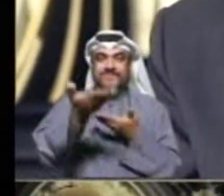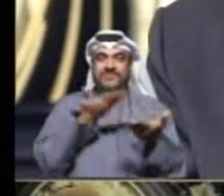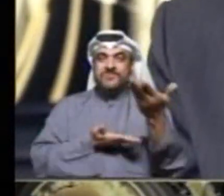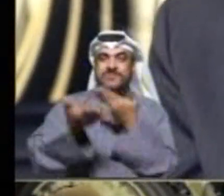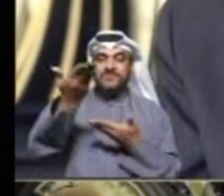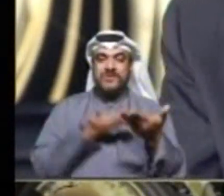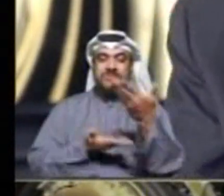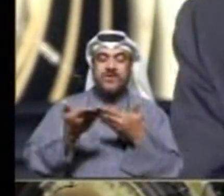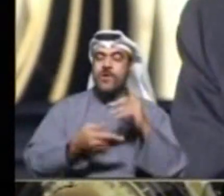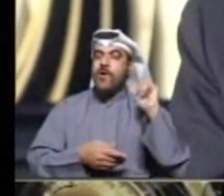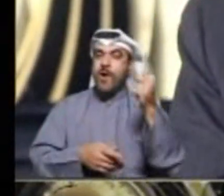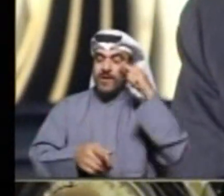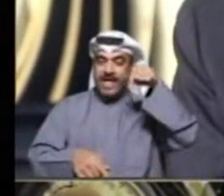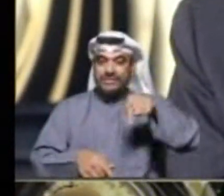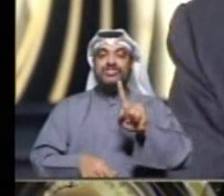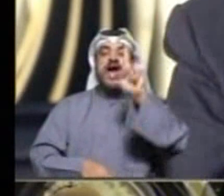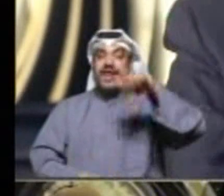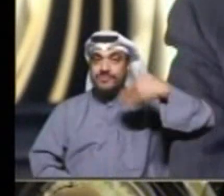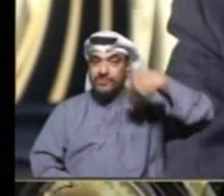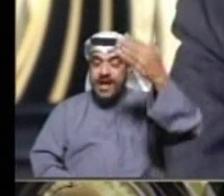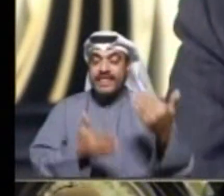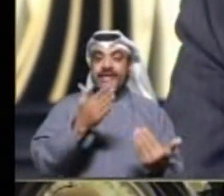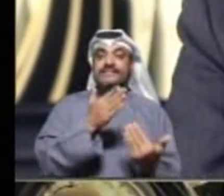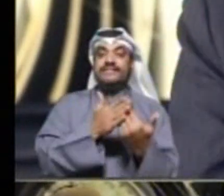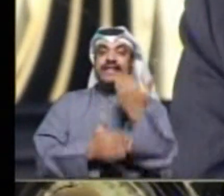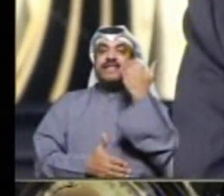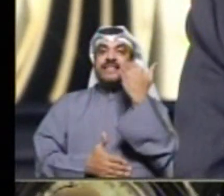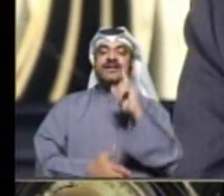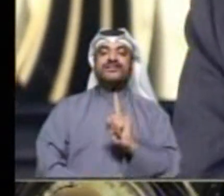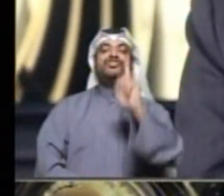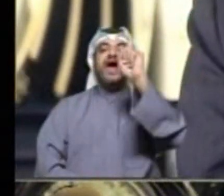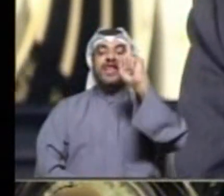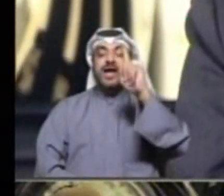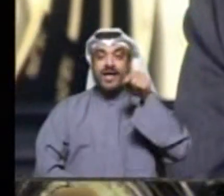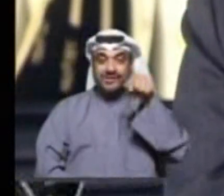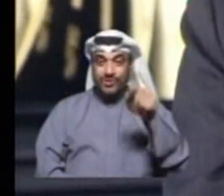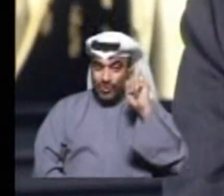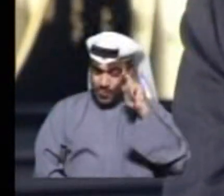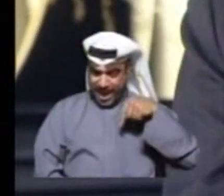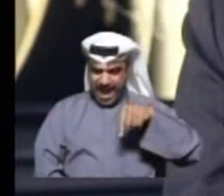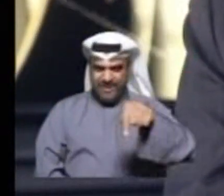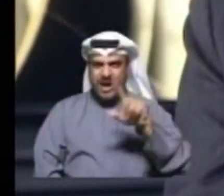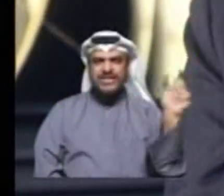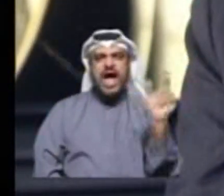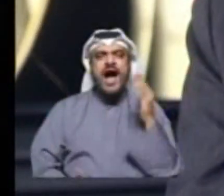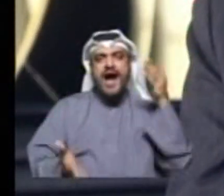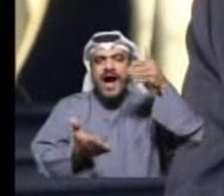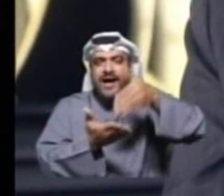بننظر الآن إلى المرحلة الجديدة في بعد 29 مارس من هذا العام، خروج المملكة المتحدة من الاتحاد